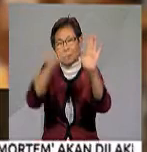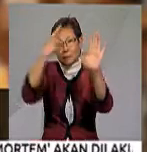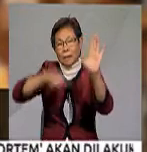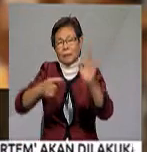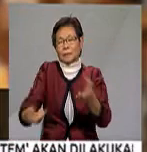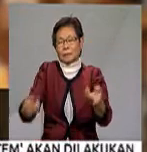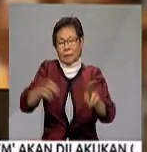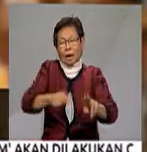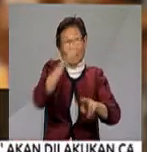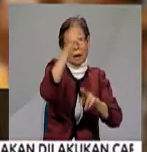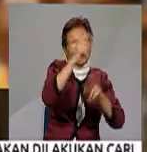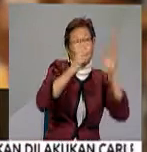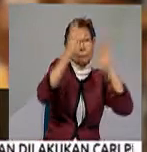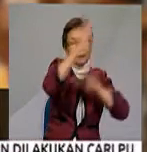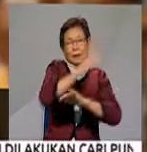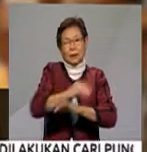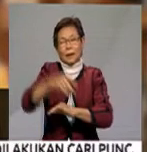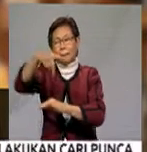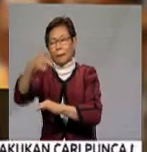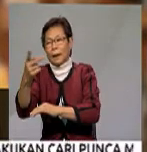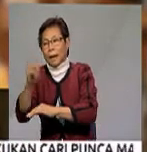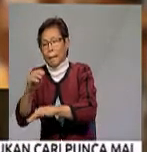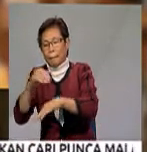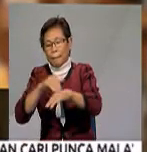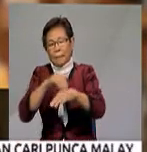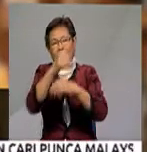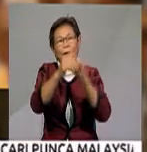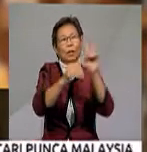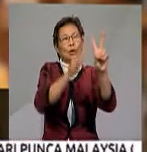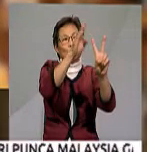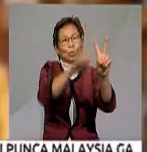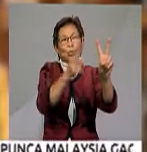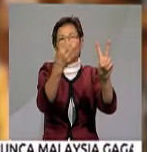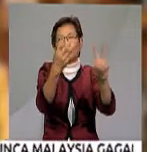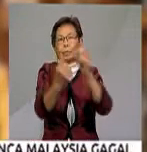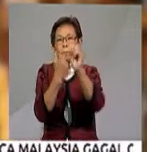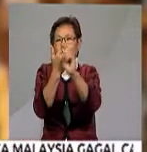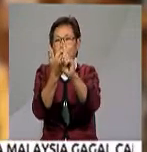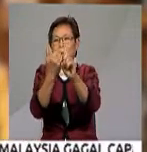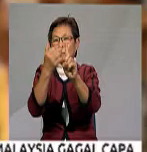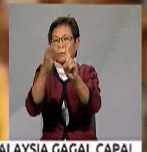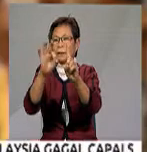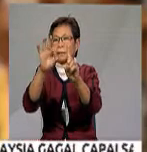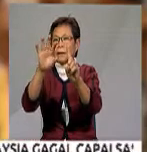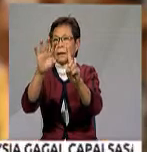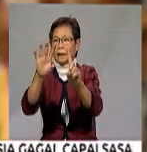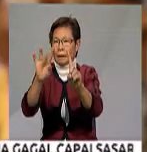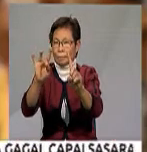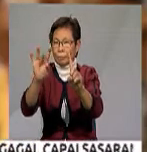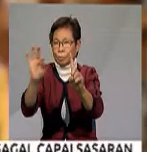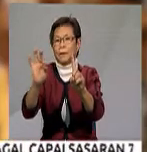ditandatangani antara Kerajaan Malaysia dan PKM pada 2 Disember 1989.